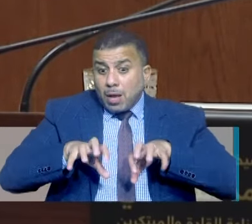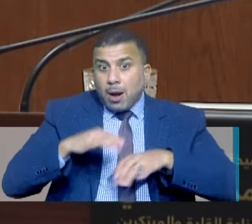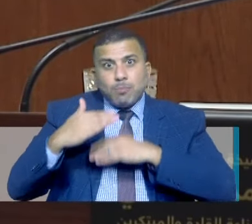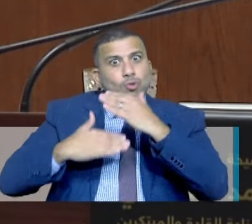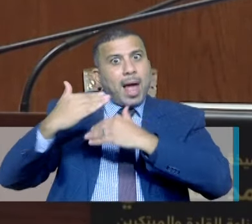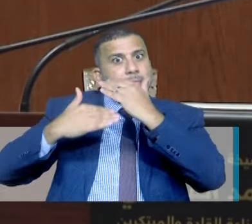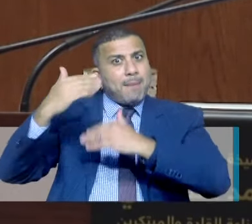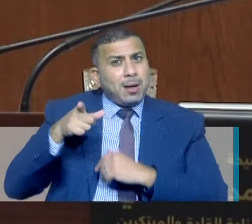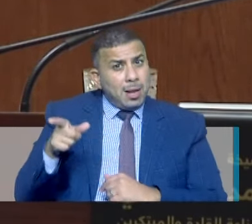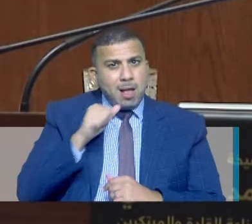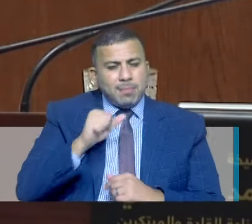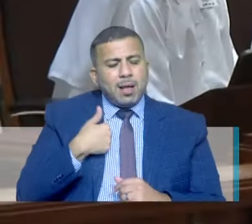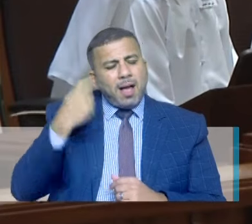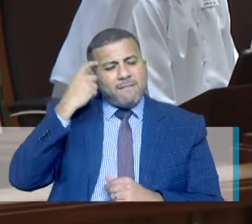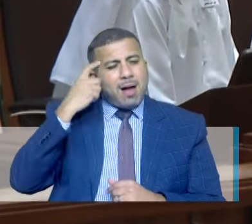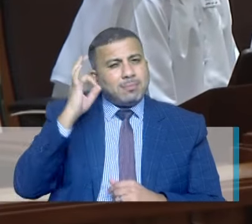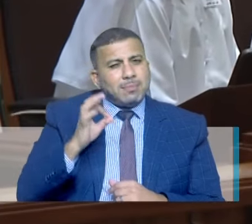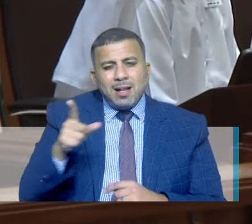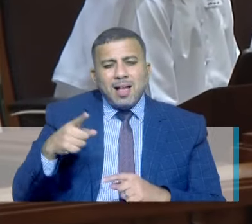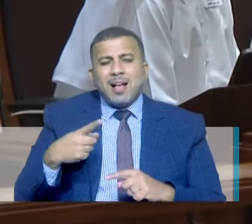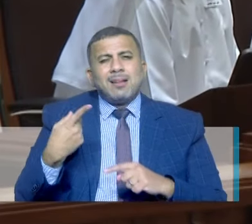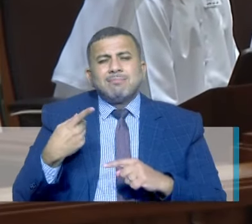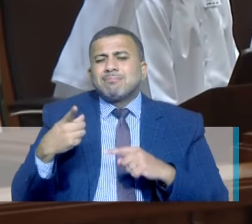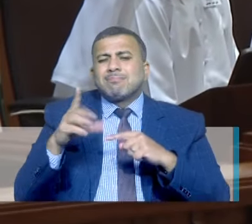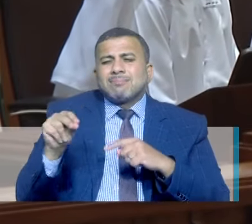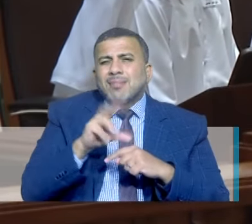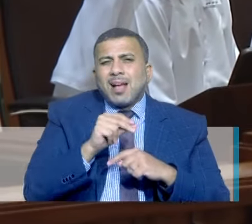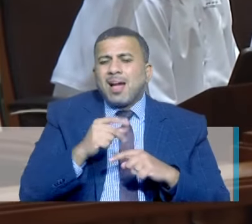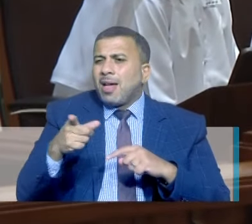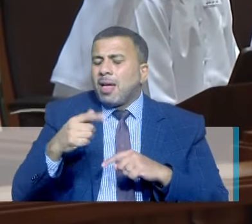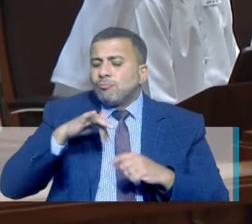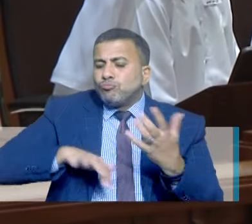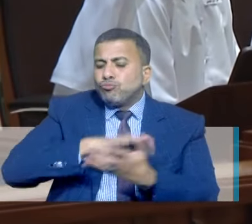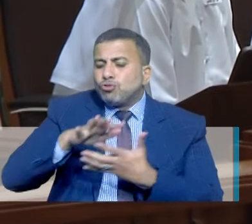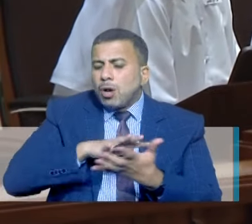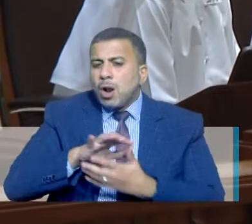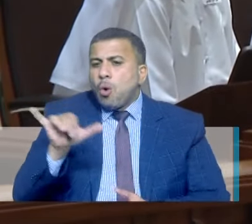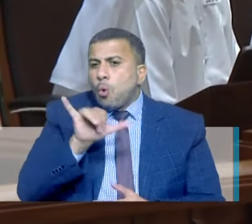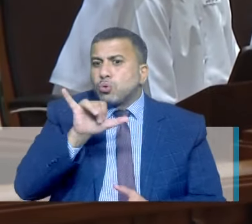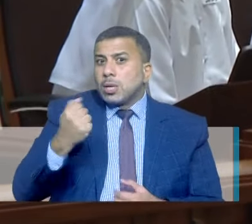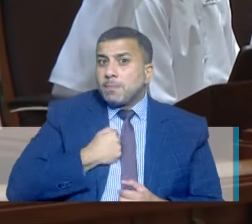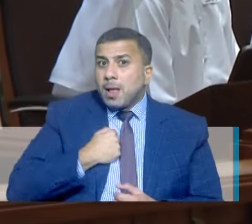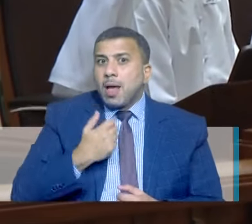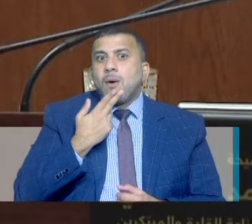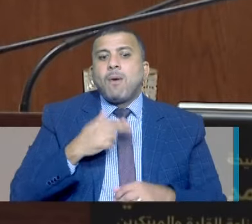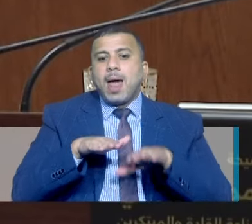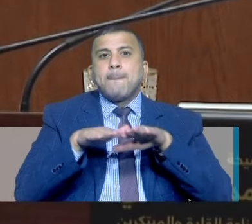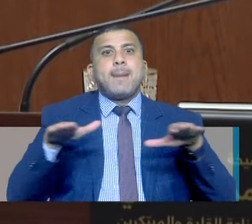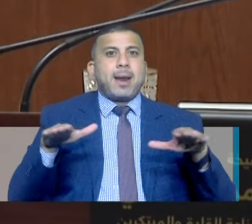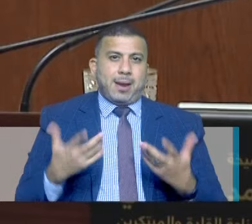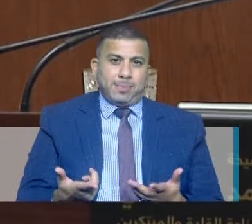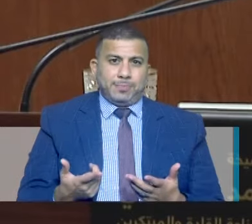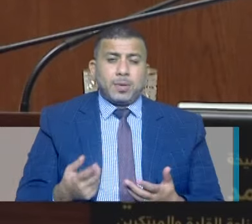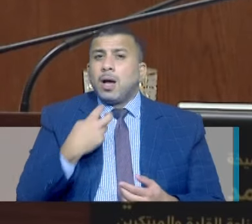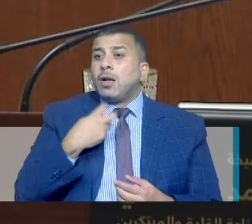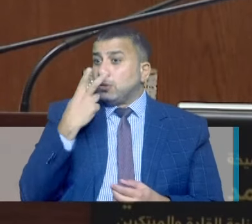المتقدمة، والتطرق إلى الآثار الجانبية المتوقعة على مبادئ الخصوصية والأمان، ونرى في